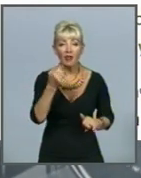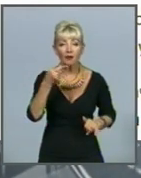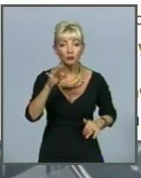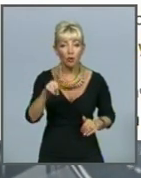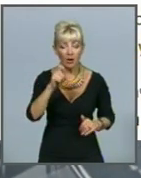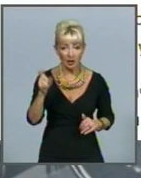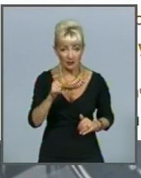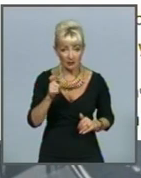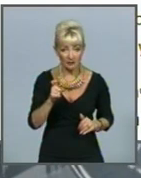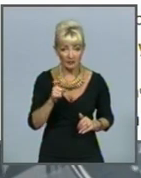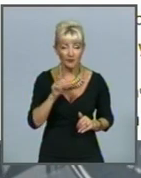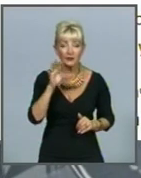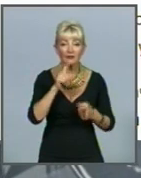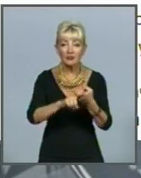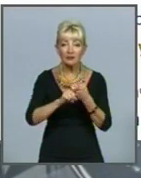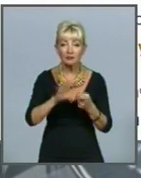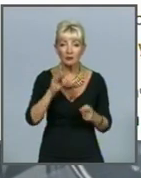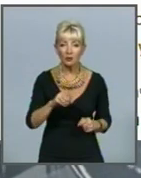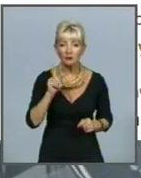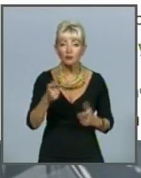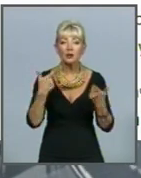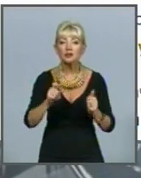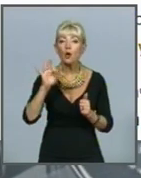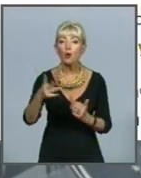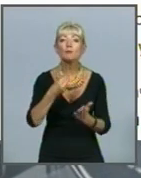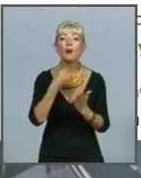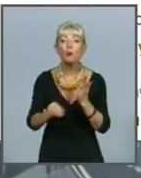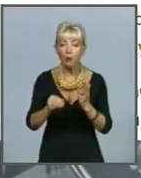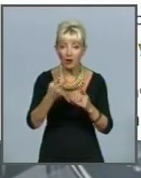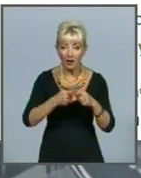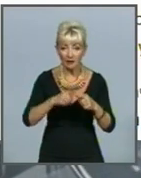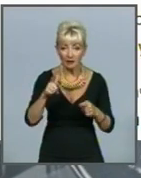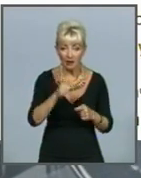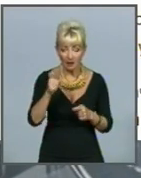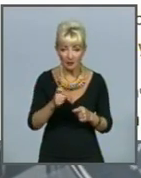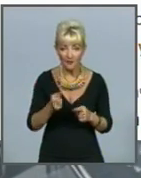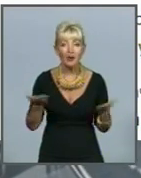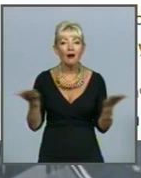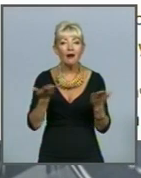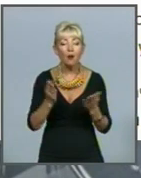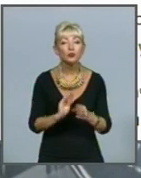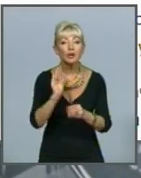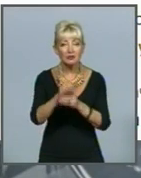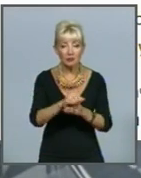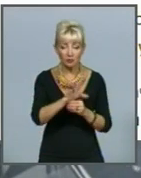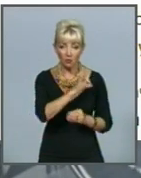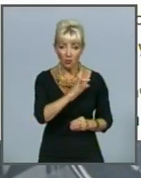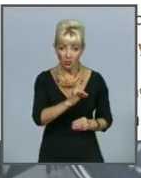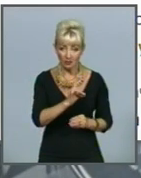того, де він купував той ресурс, яку націнку він до цієї ціни вже буде